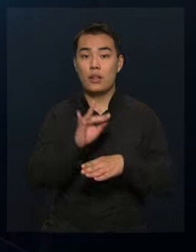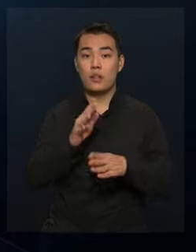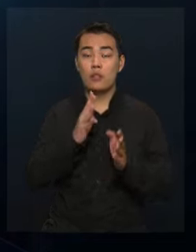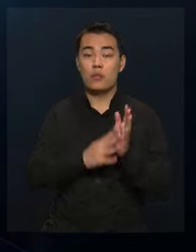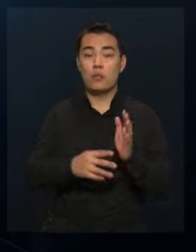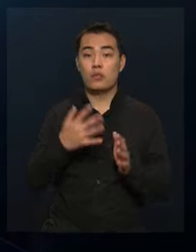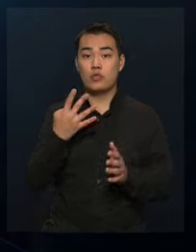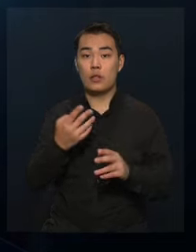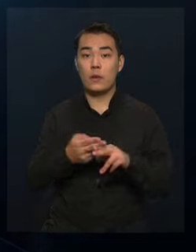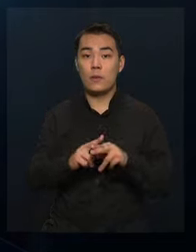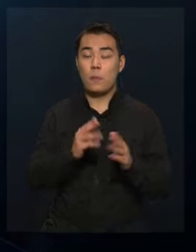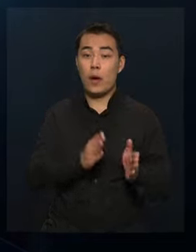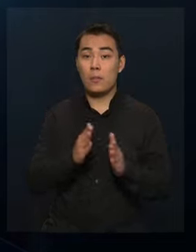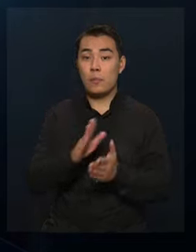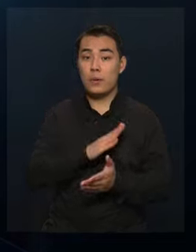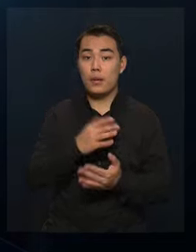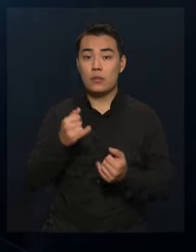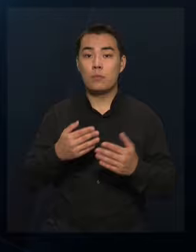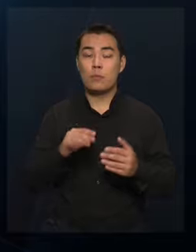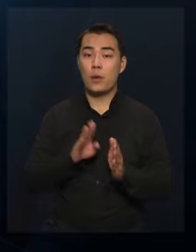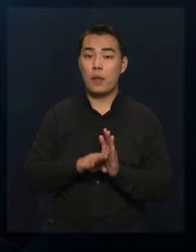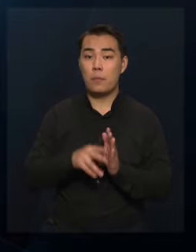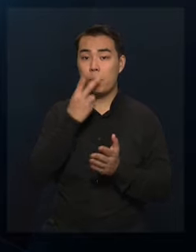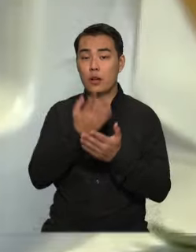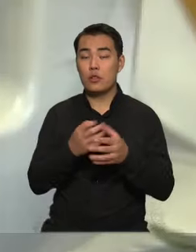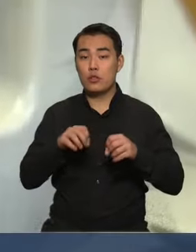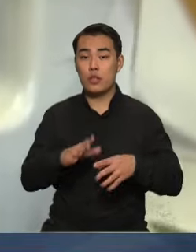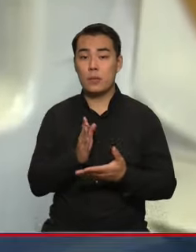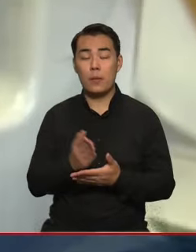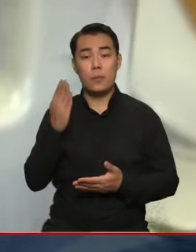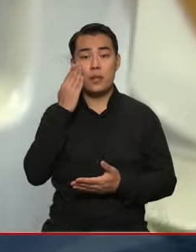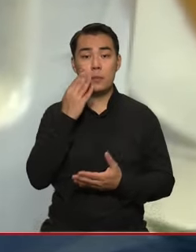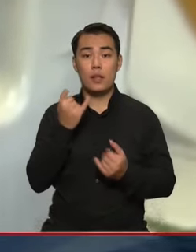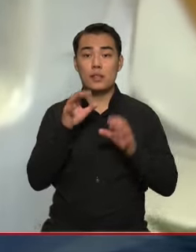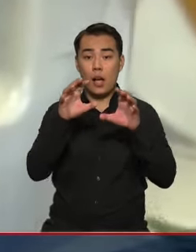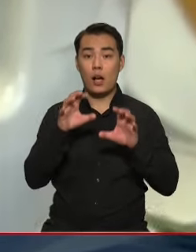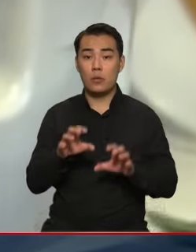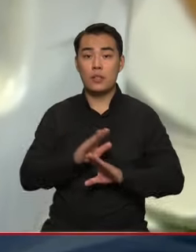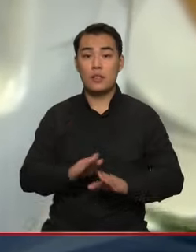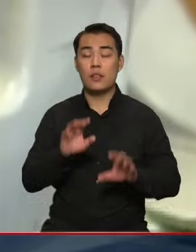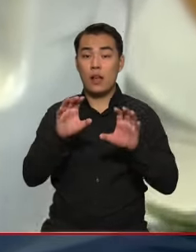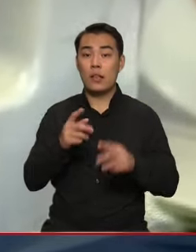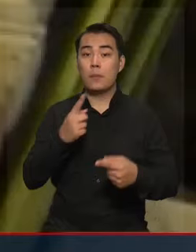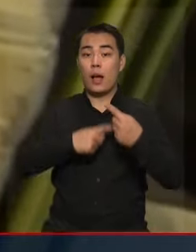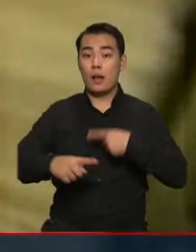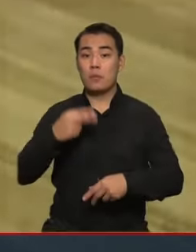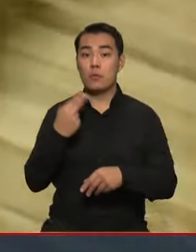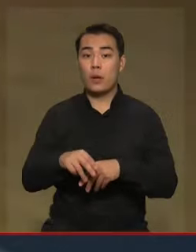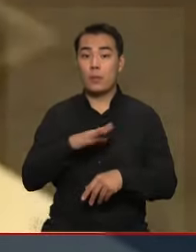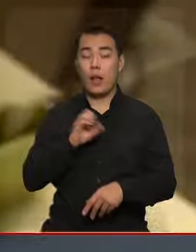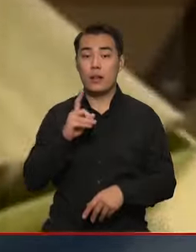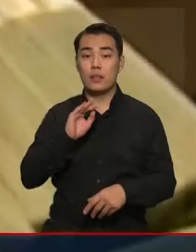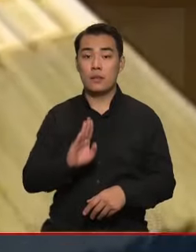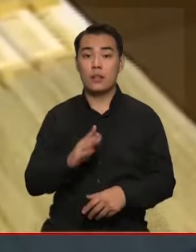Что они значат в нашей жизни, мы понимаем через простые доходчивые решения. Например, закон о возврате незаконно приобретенных активов, благодаря которому